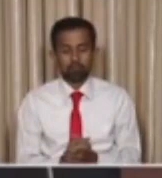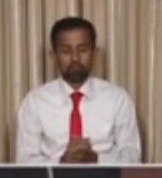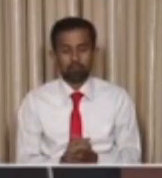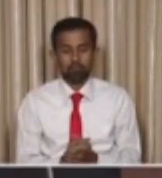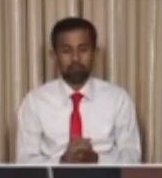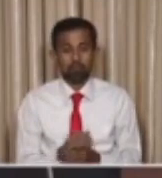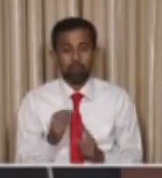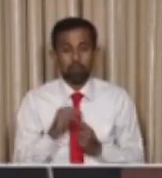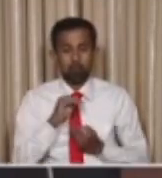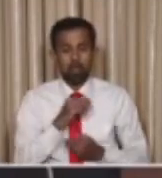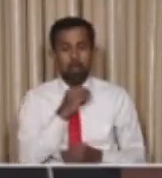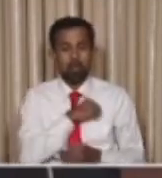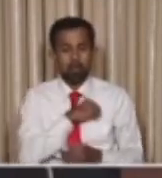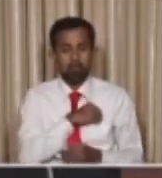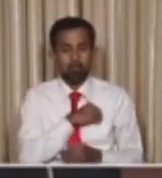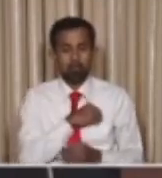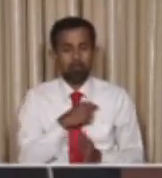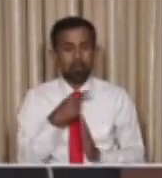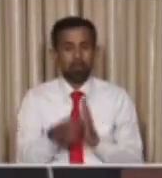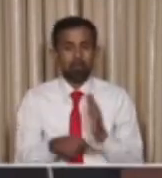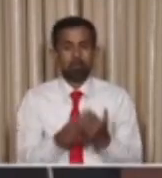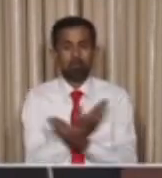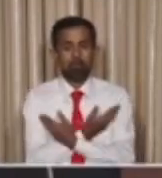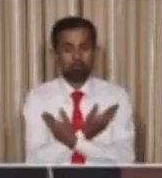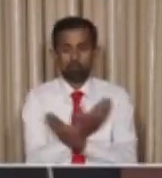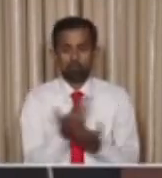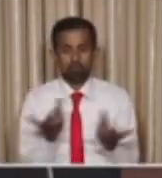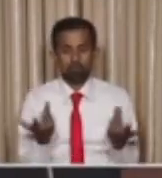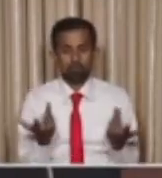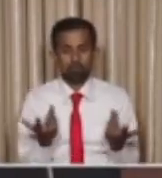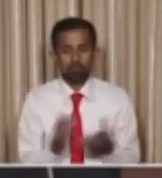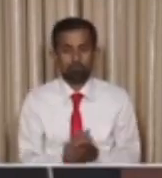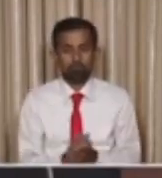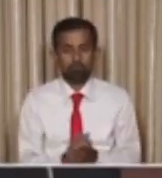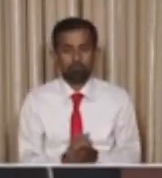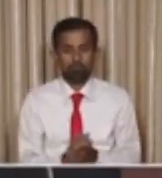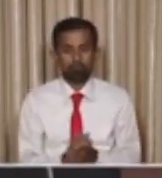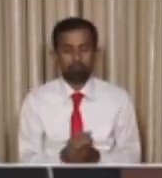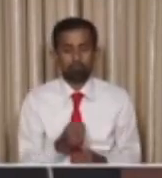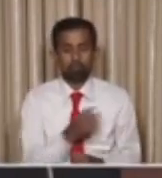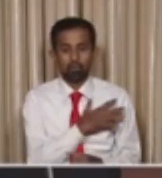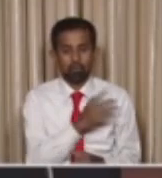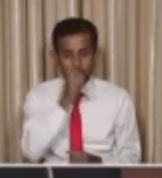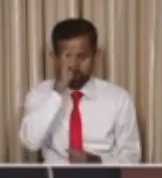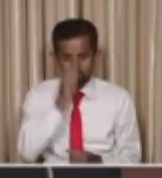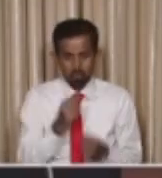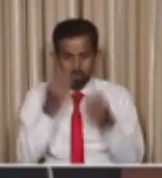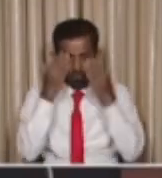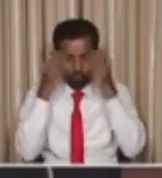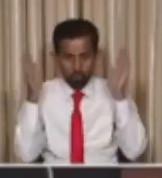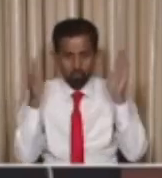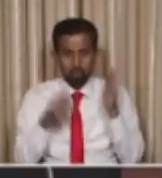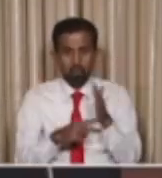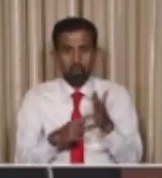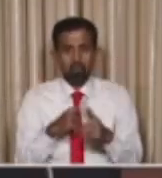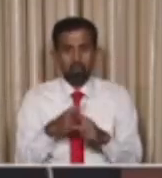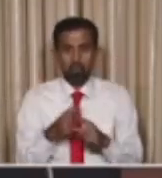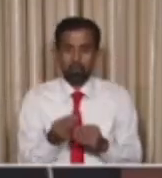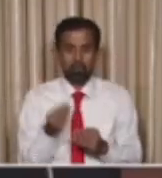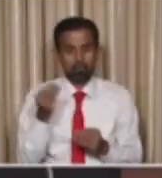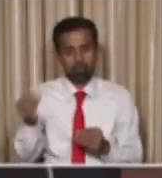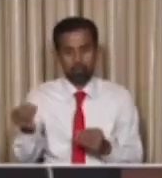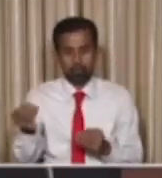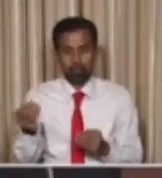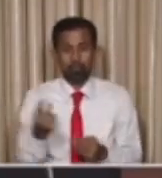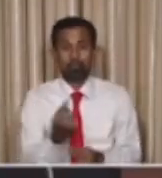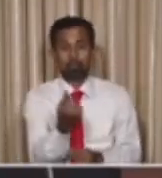පෞද්ගලික ලාභය ගැන. ඔවුන් රටට ආදරේ නැහැ. ගෝඨාභය රාජපක්ෂ මහත්මයා අවංකව ඒ බදු සහනය දෙන්නේ නැති ඔවුන්